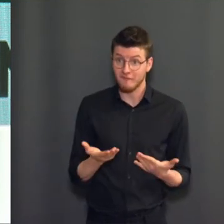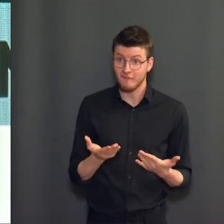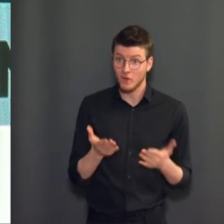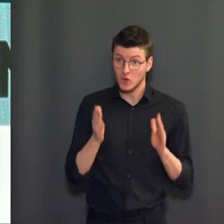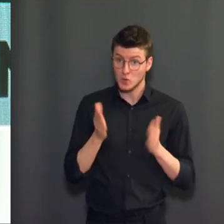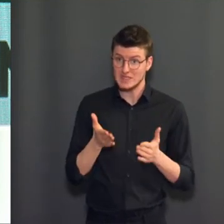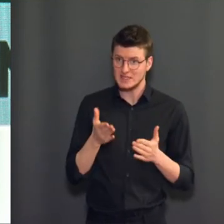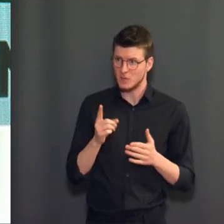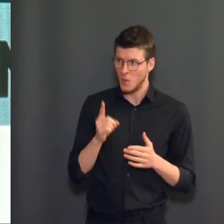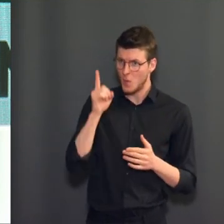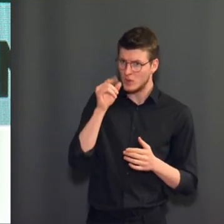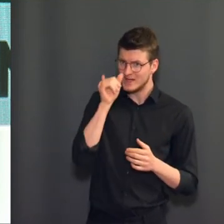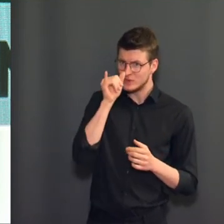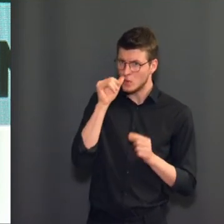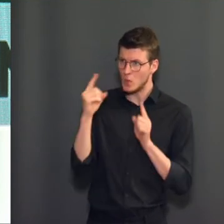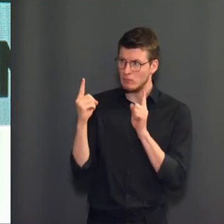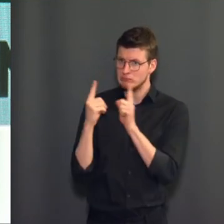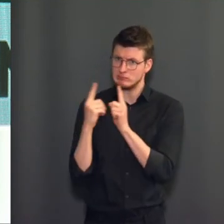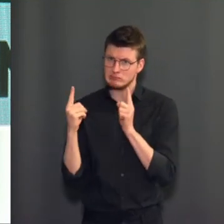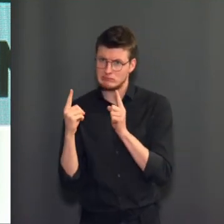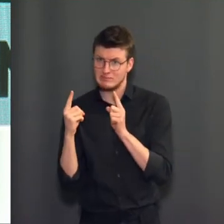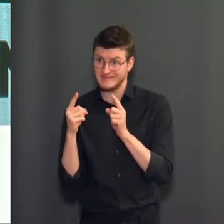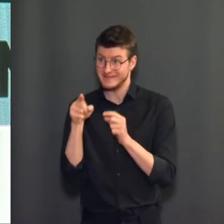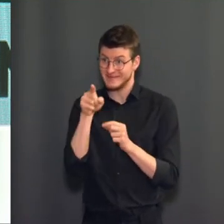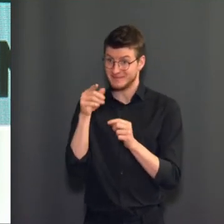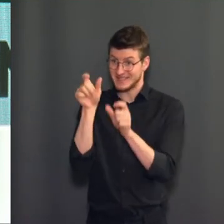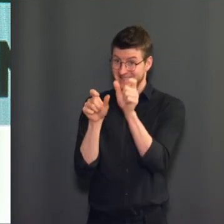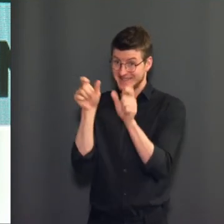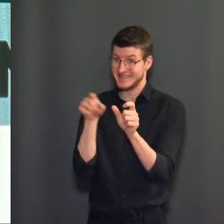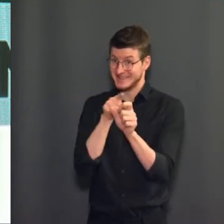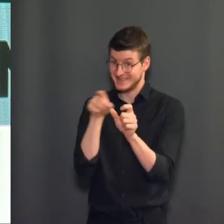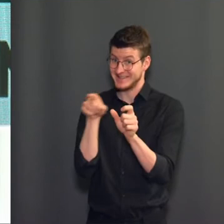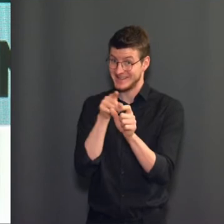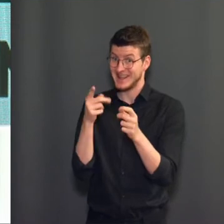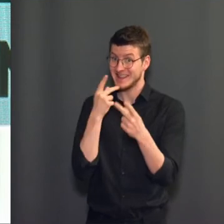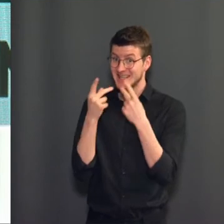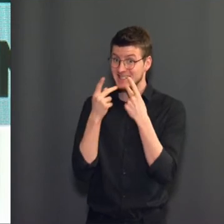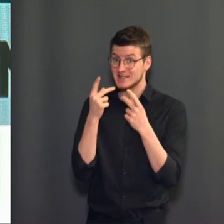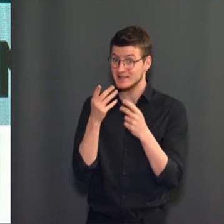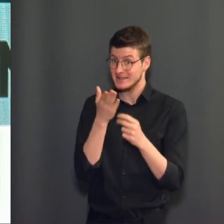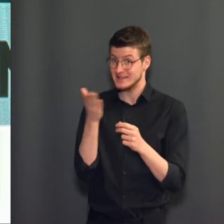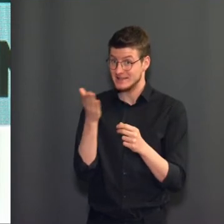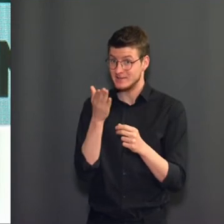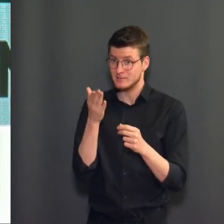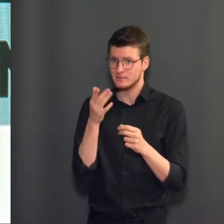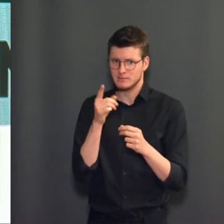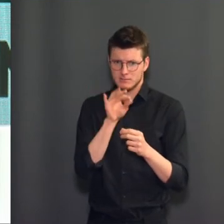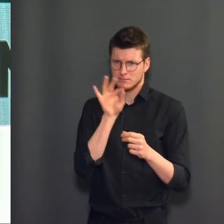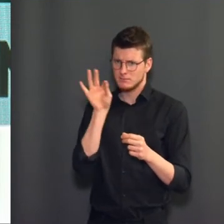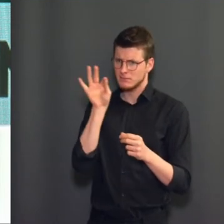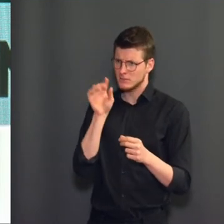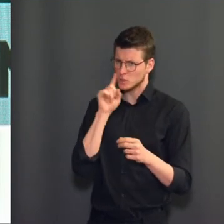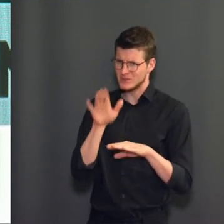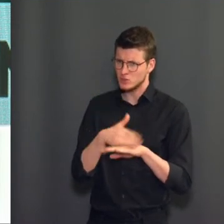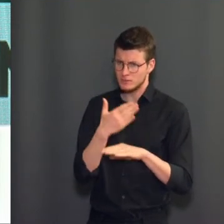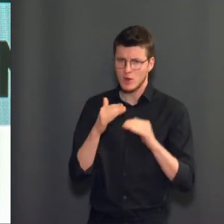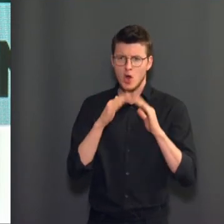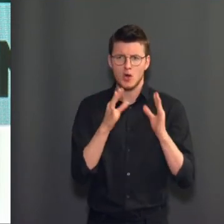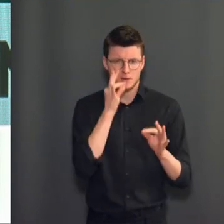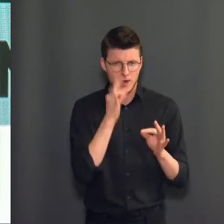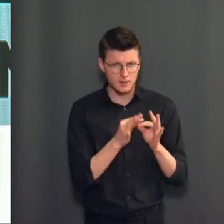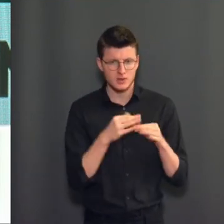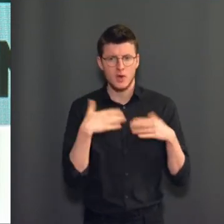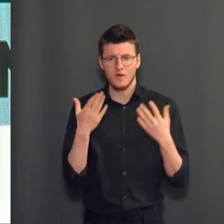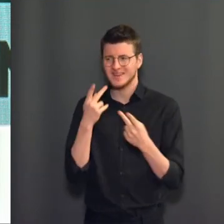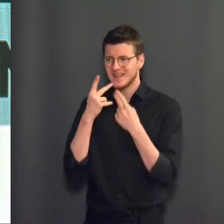Dit zijn onderzoeken die worden uitgevoerd door de huisarts of in een testcentrum. Het laboratorium stuurt de